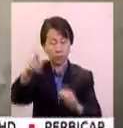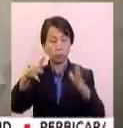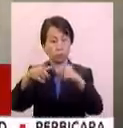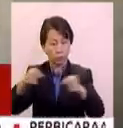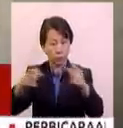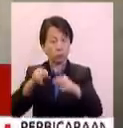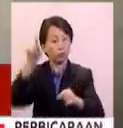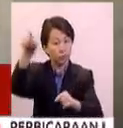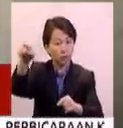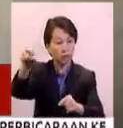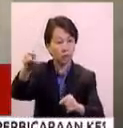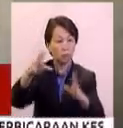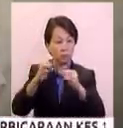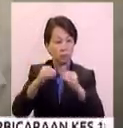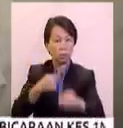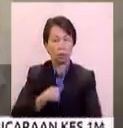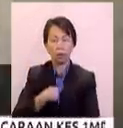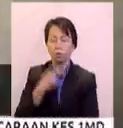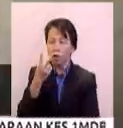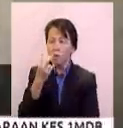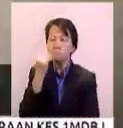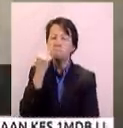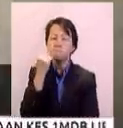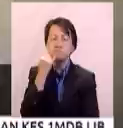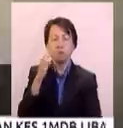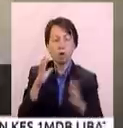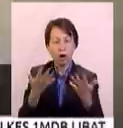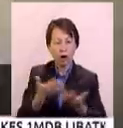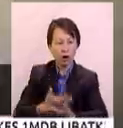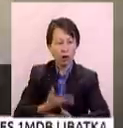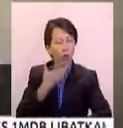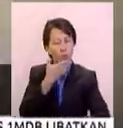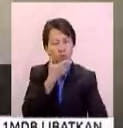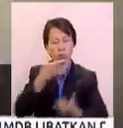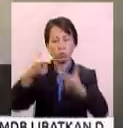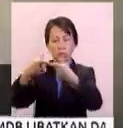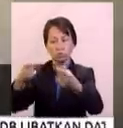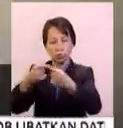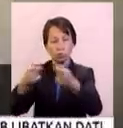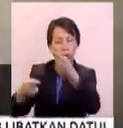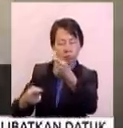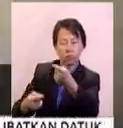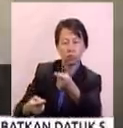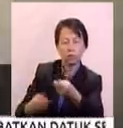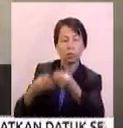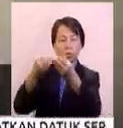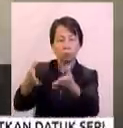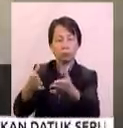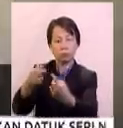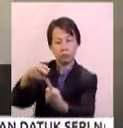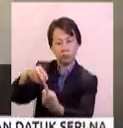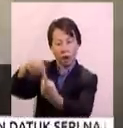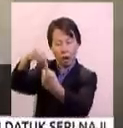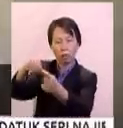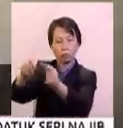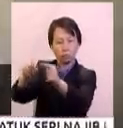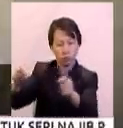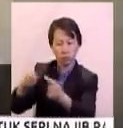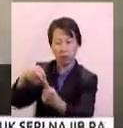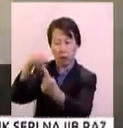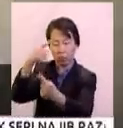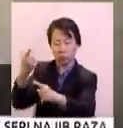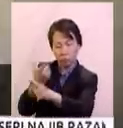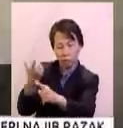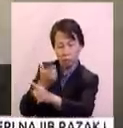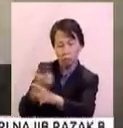sana. Dan saya jealous. Bagaimana boleh anak muda di Jepun diberikan slot khas untuk